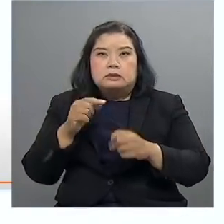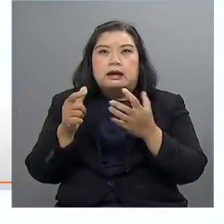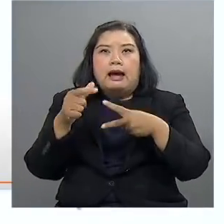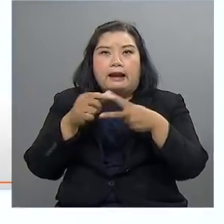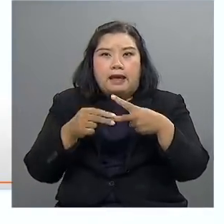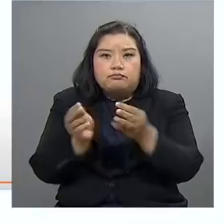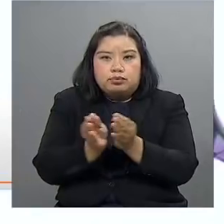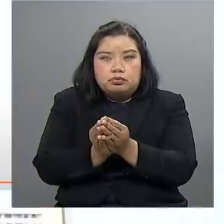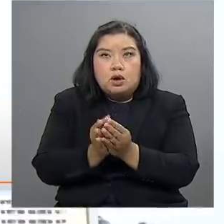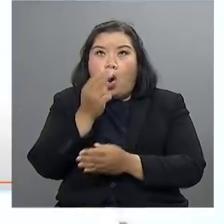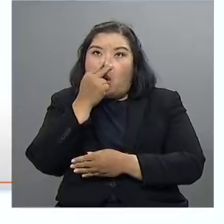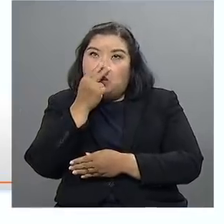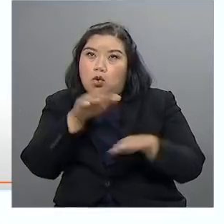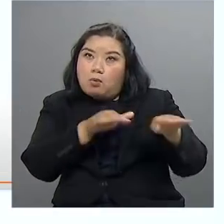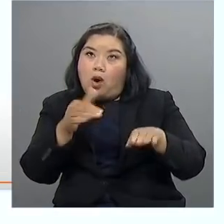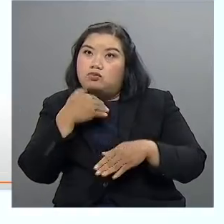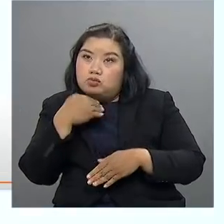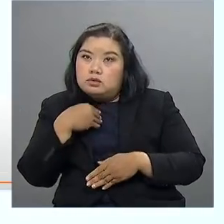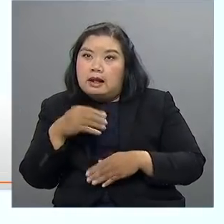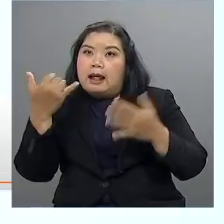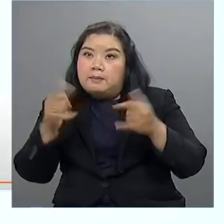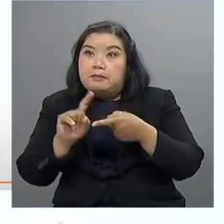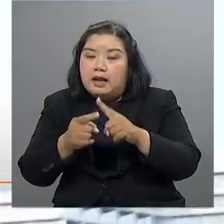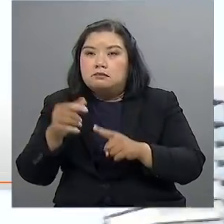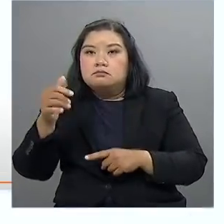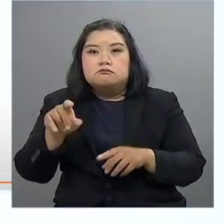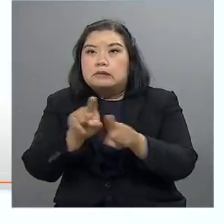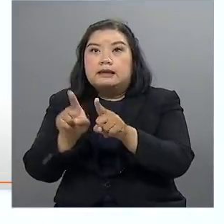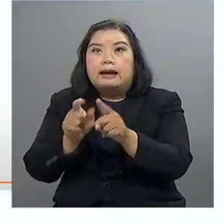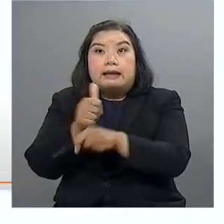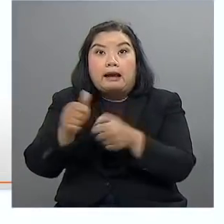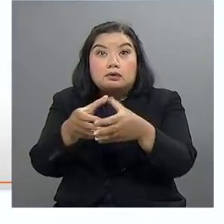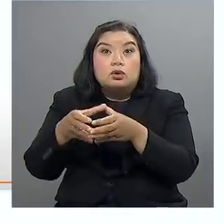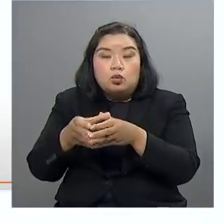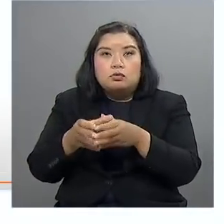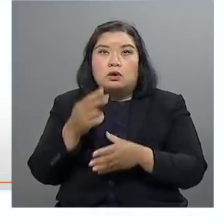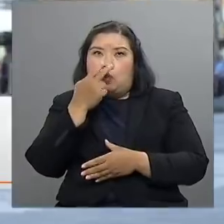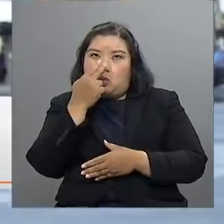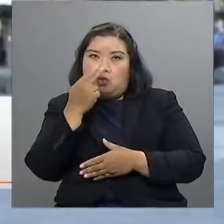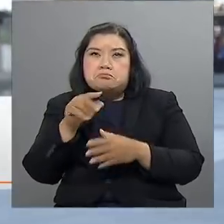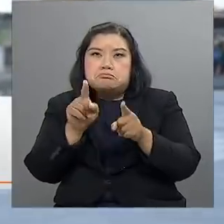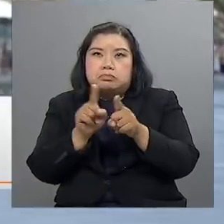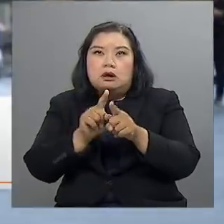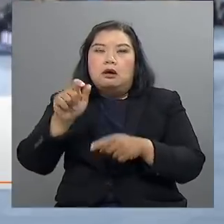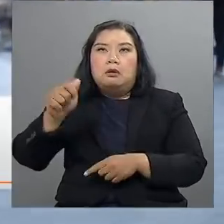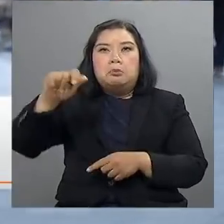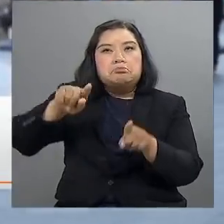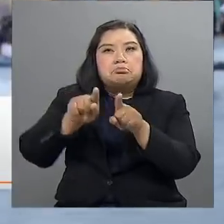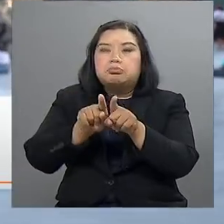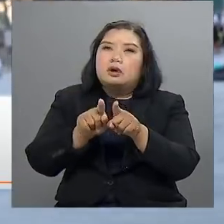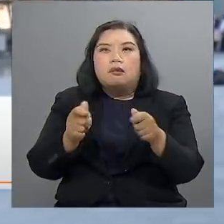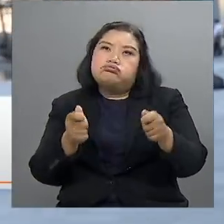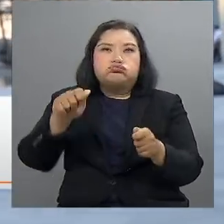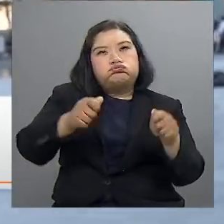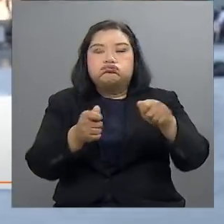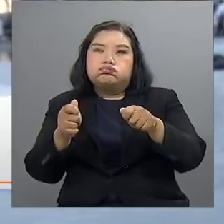ครับทุกตัวพร้อมได้ท่าที่สวยที่ออกมาแล้วในแพทเทิร์นที่ร่างไว้เนี่ยคือเขาจะตัดจาก100คะ